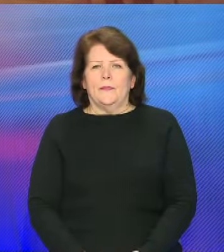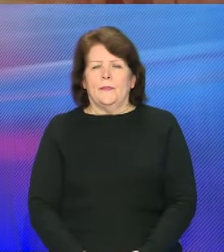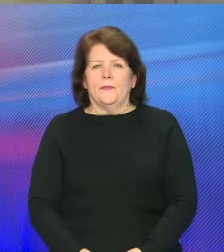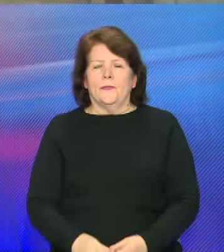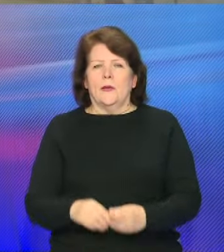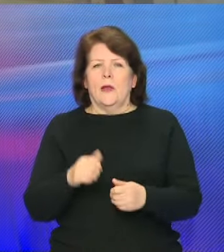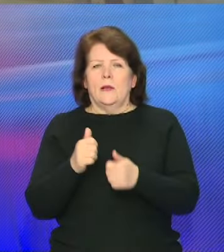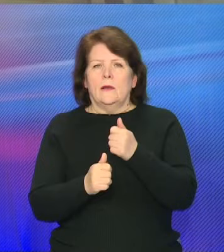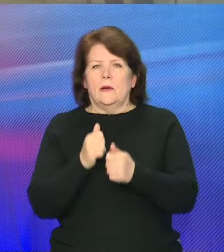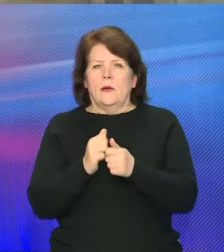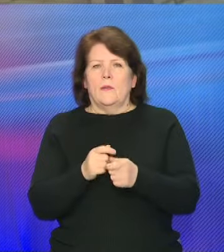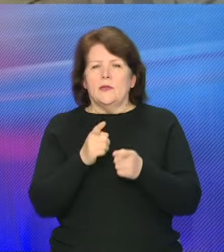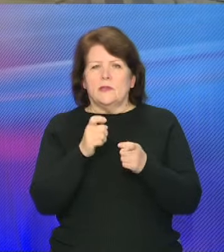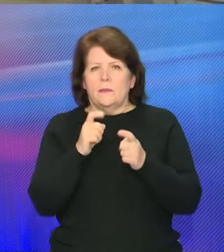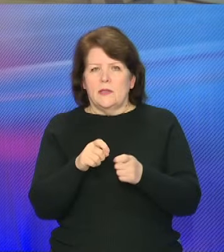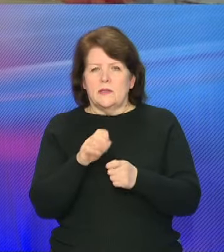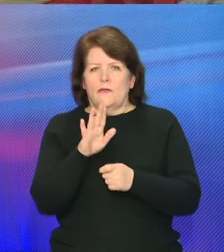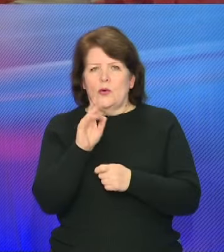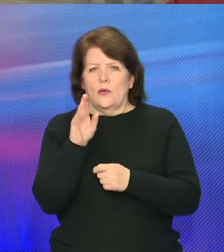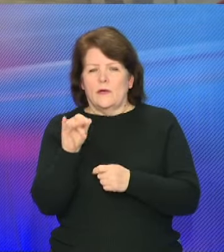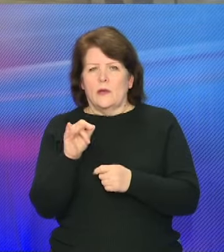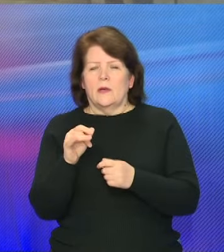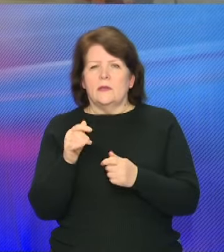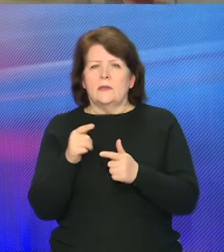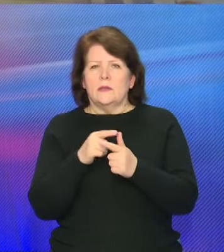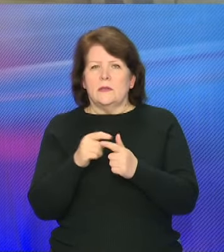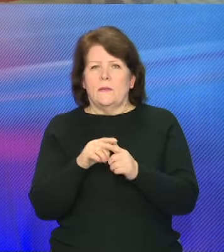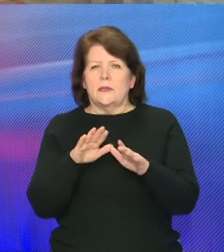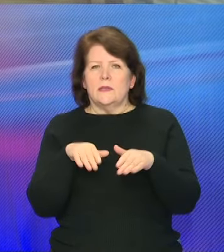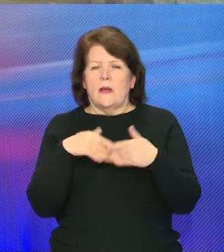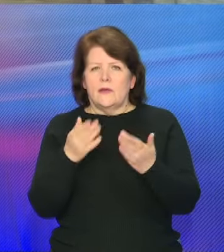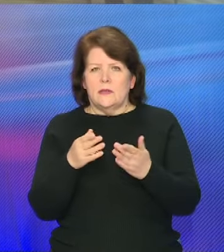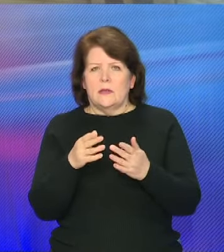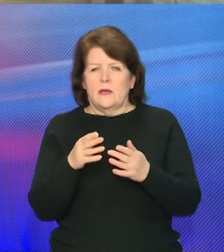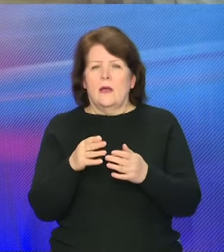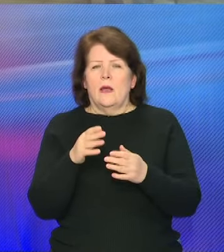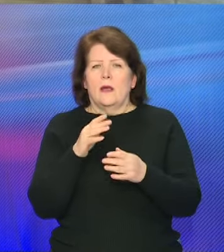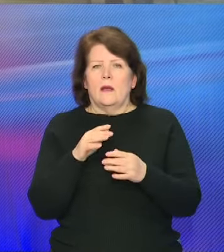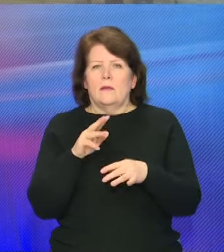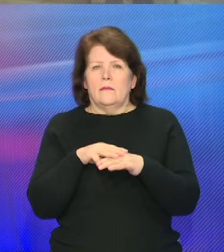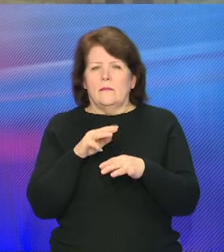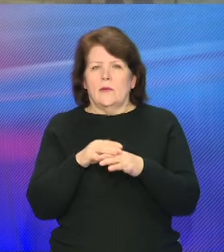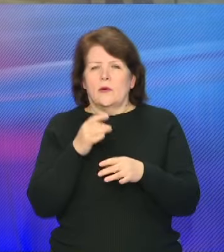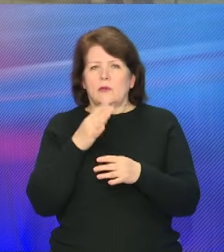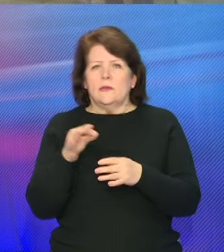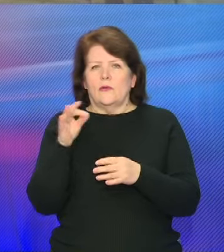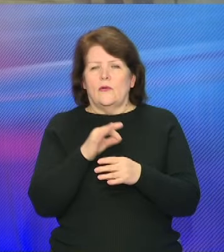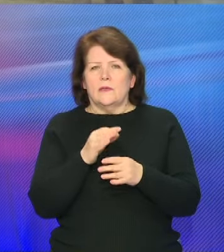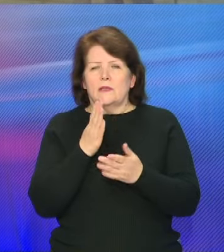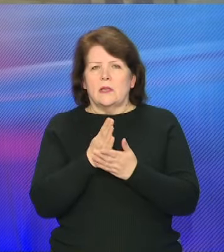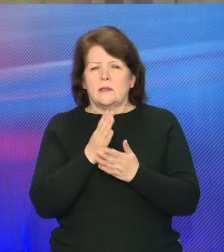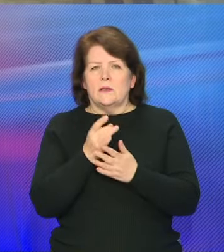Турнір па стральбе з пнеўматычнай вінтоўкі сярод прадстаўнікоў прэс-службаў, ведамстваў і сродкаў масавай інфармацыі пры Нюмане прайшоў у